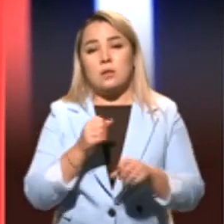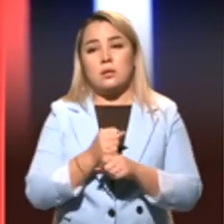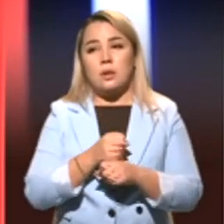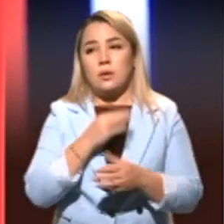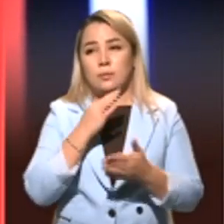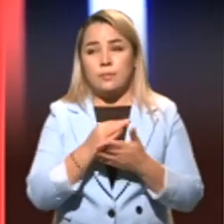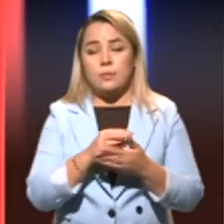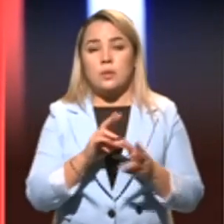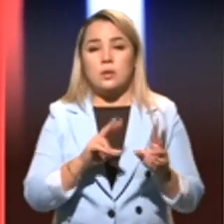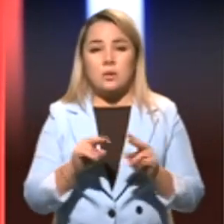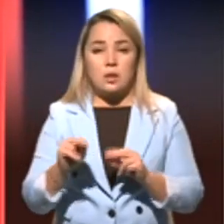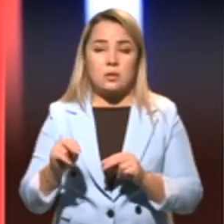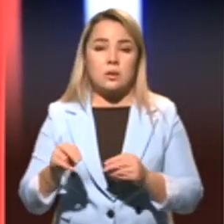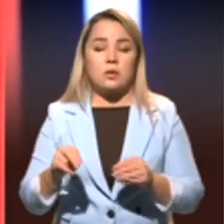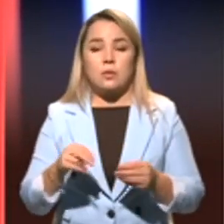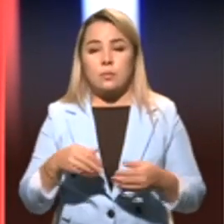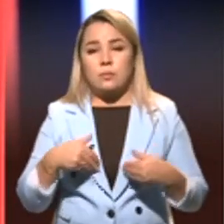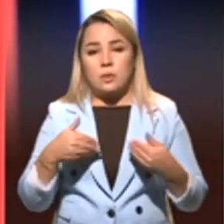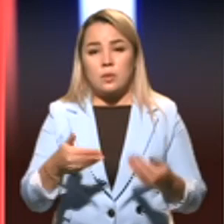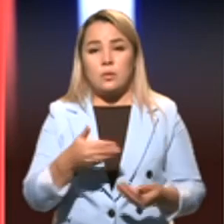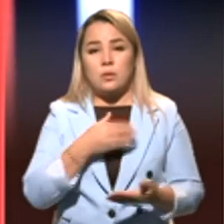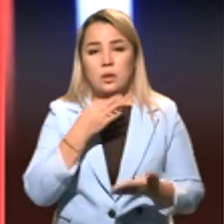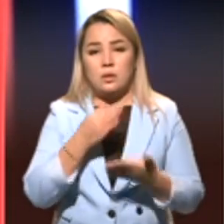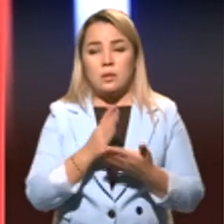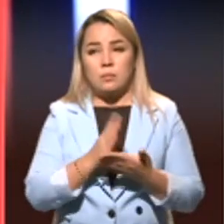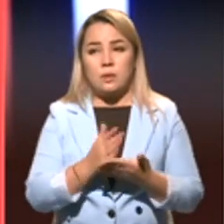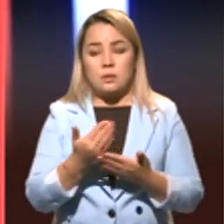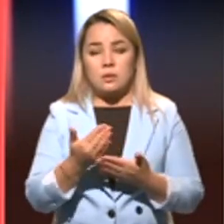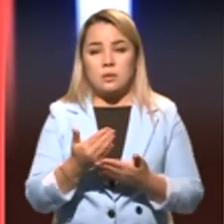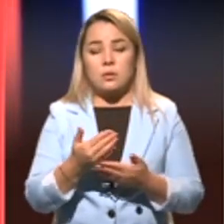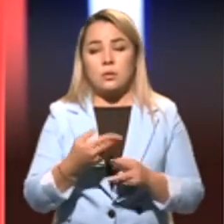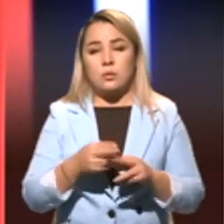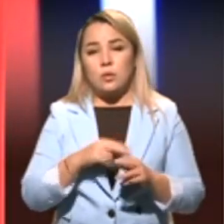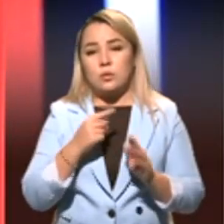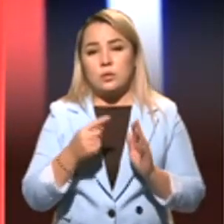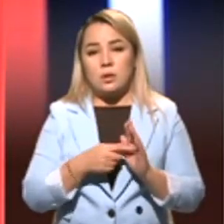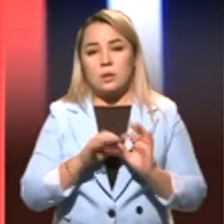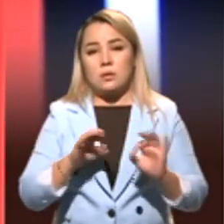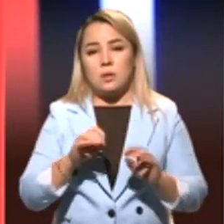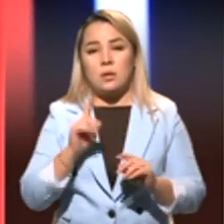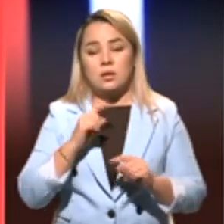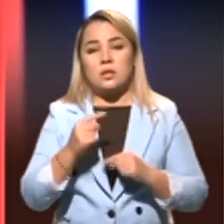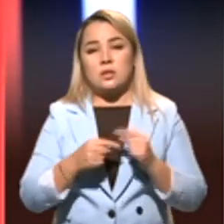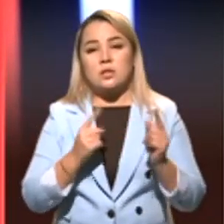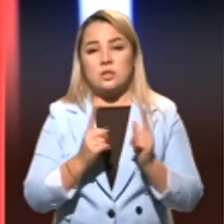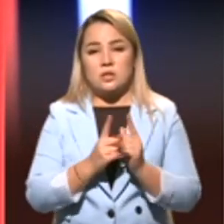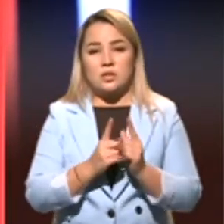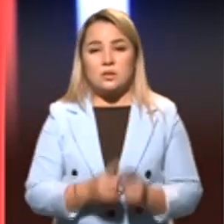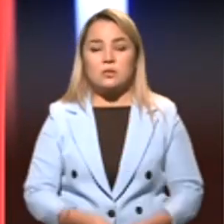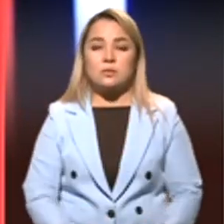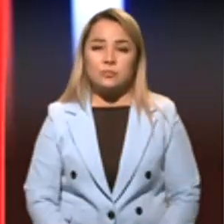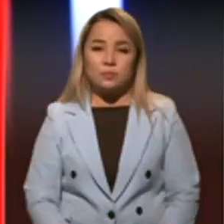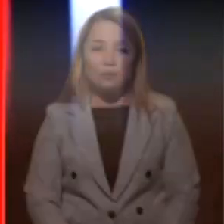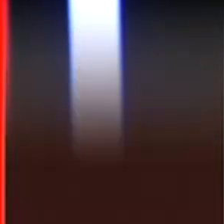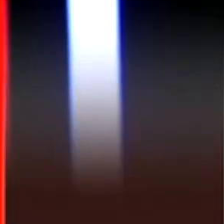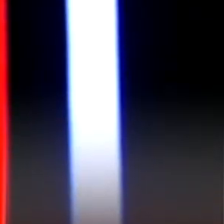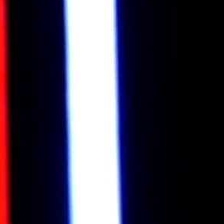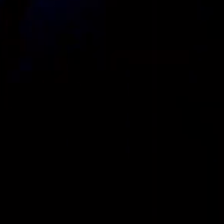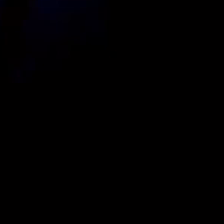ісіне берекесін берсін дегіміз келеді. Ашық алаңның сұрақтарын қойған Ерғанат Көп жасар, Көп жасайық. Сау болыңыздар.